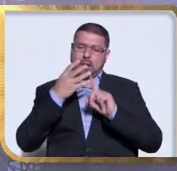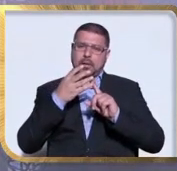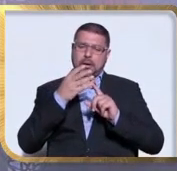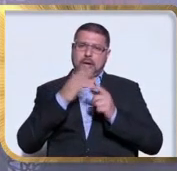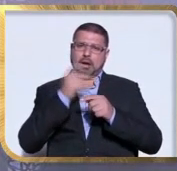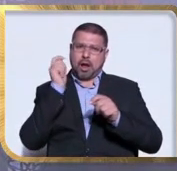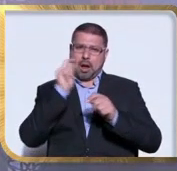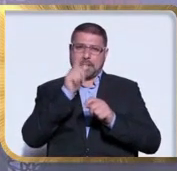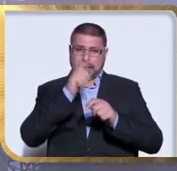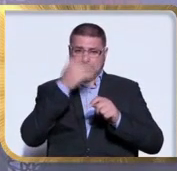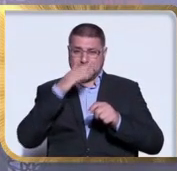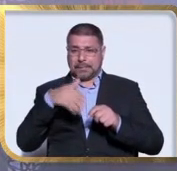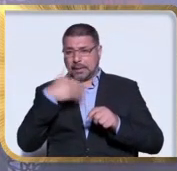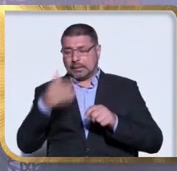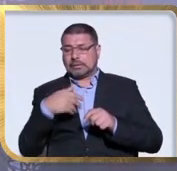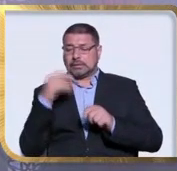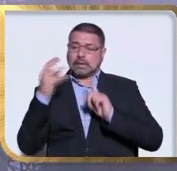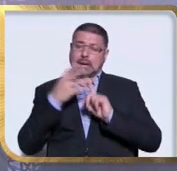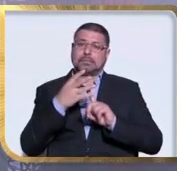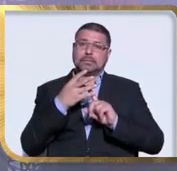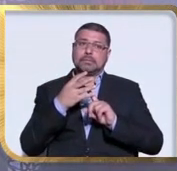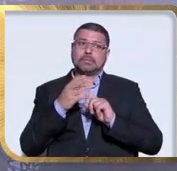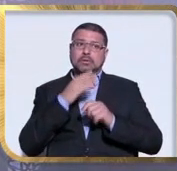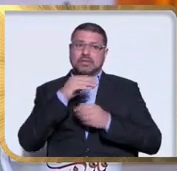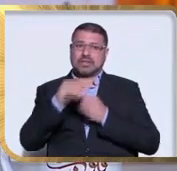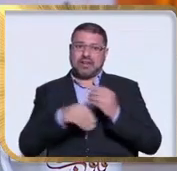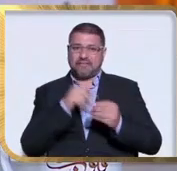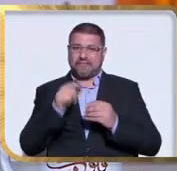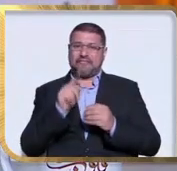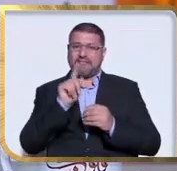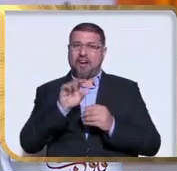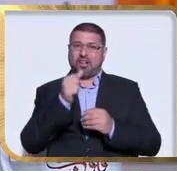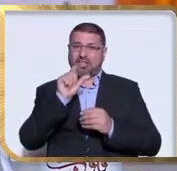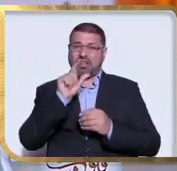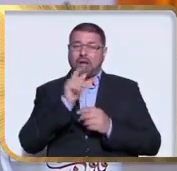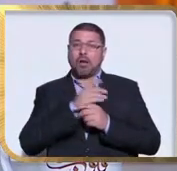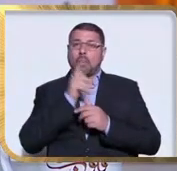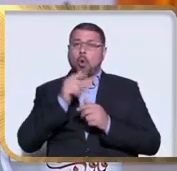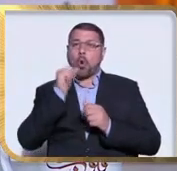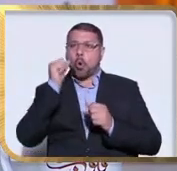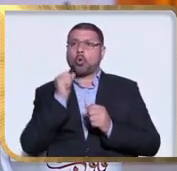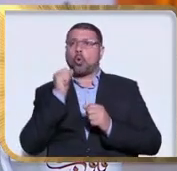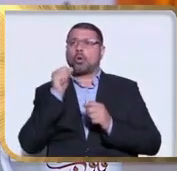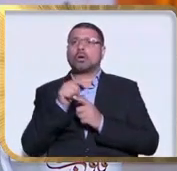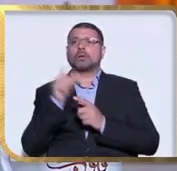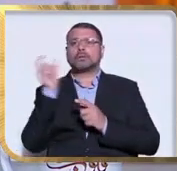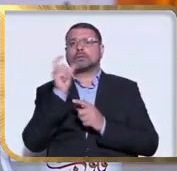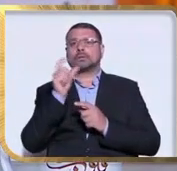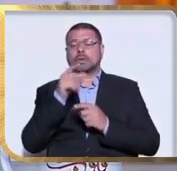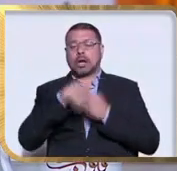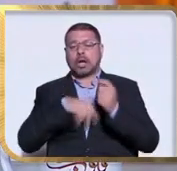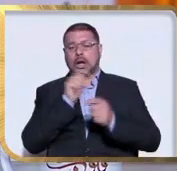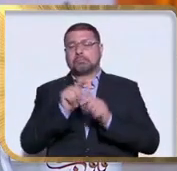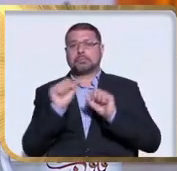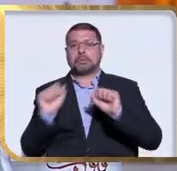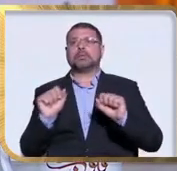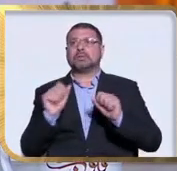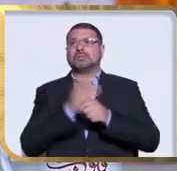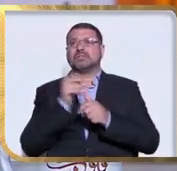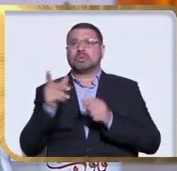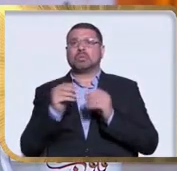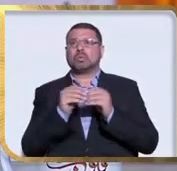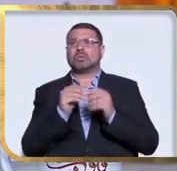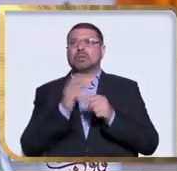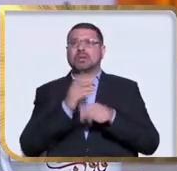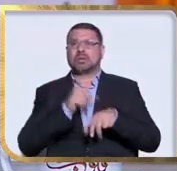رمي الجمرات. طبعا طواف الإفاضة ده ركن من أركان الحج، واللي حضرتك عملتيه ده